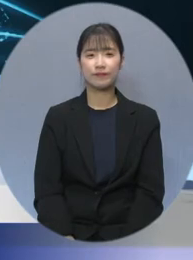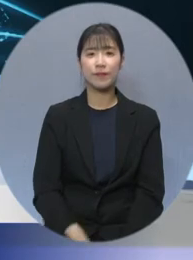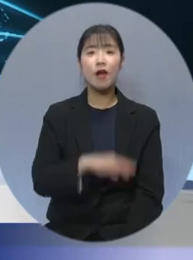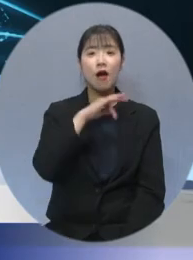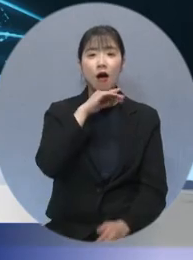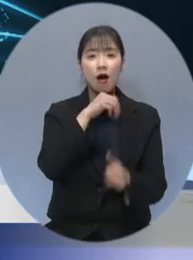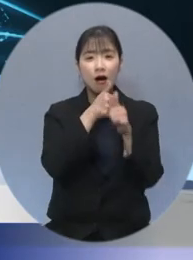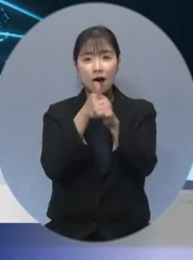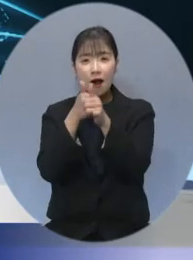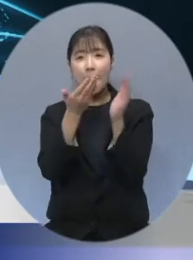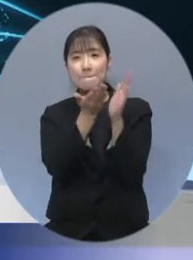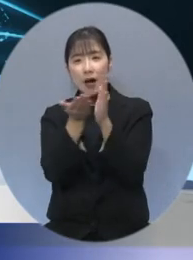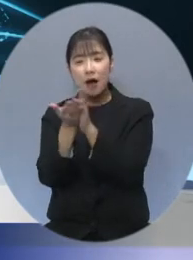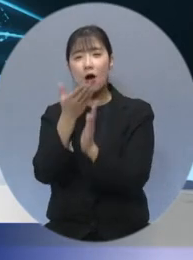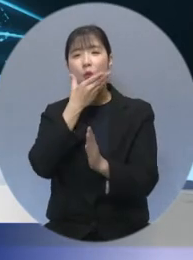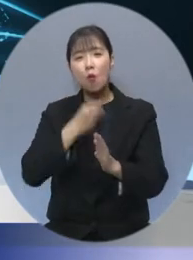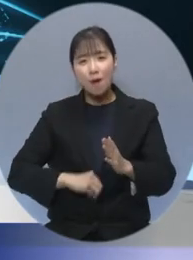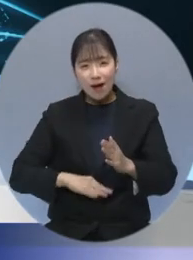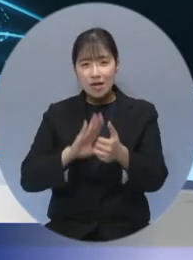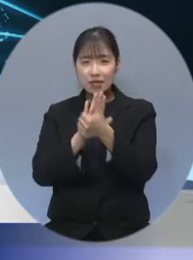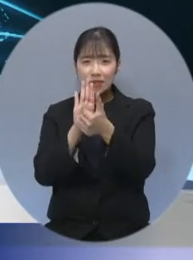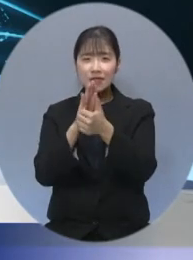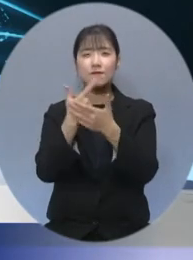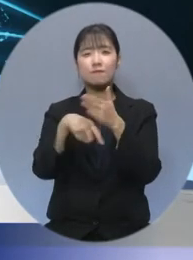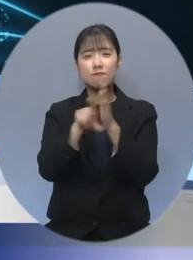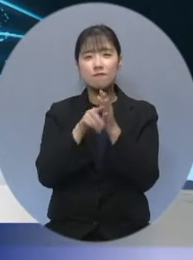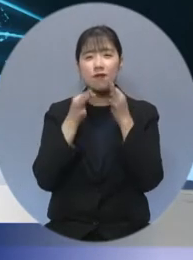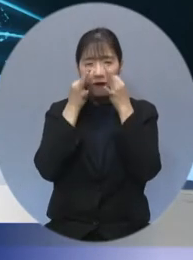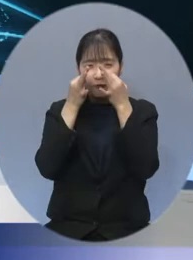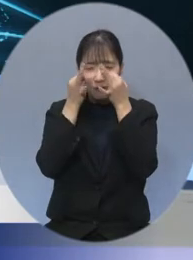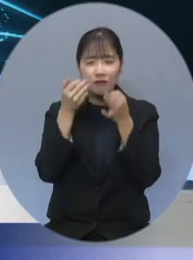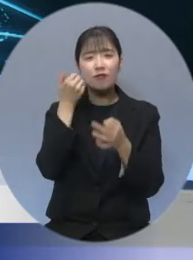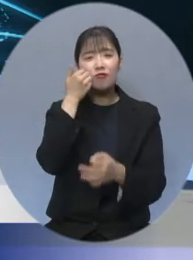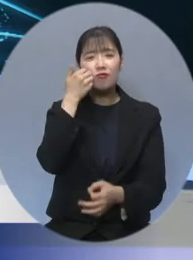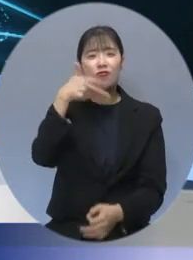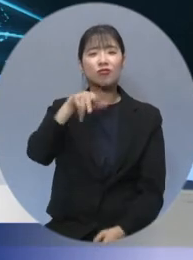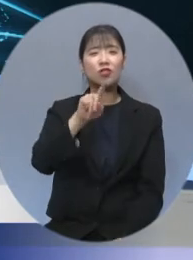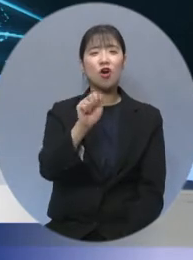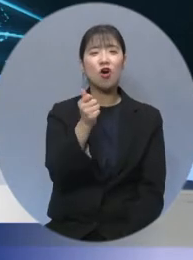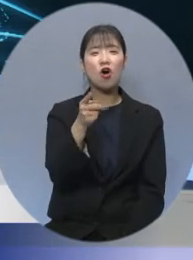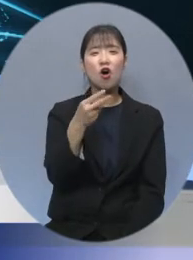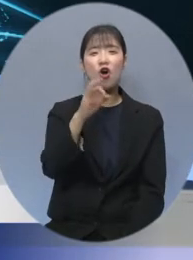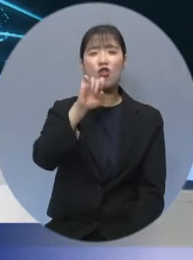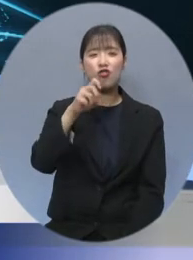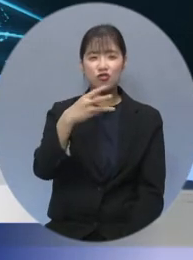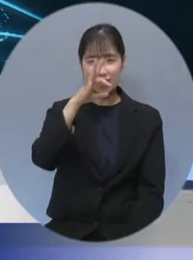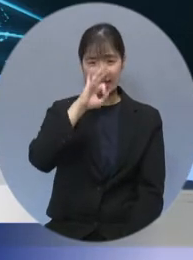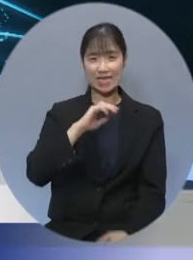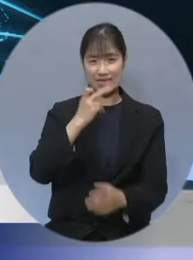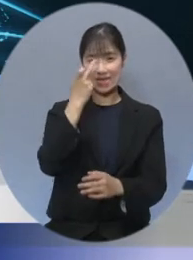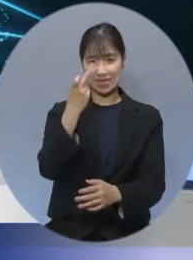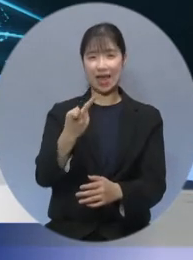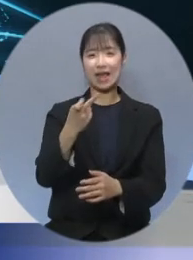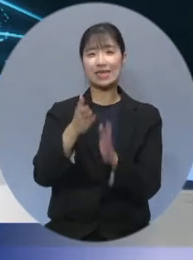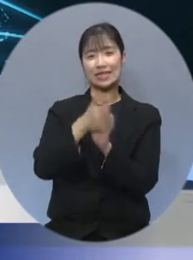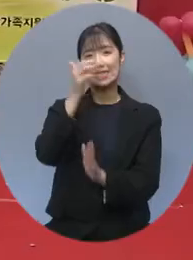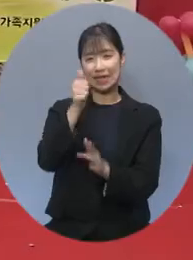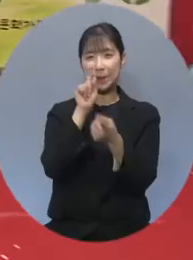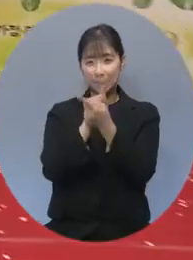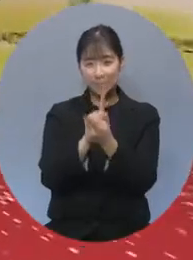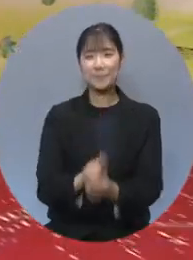세대별 맞춤 복지로 복지 수도를 위해 앞장서는 정헌율 익산시장을 복지TV가 만나봤습니다.